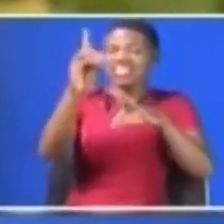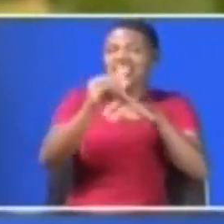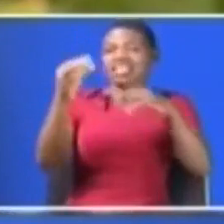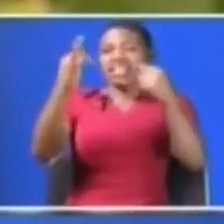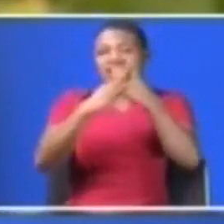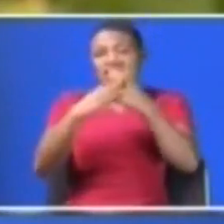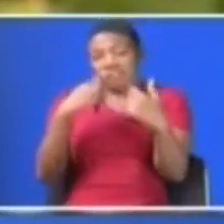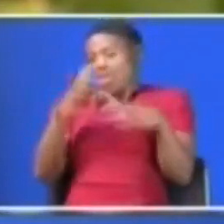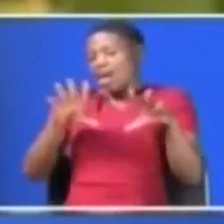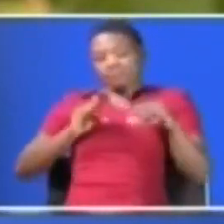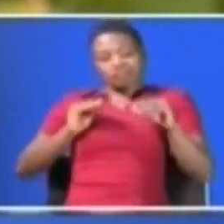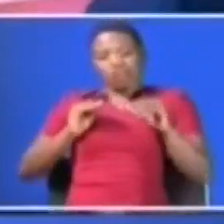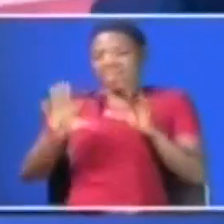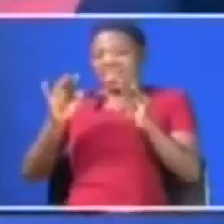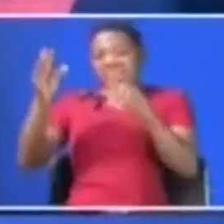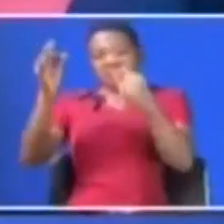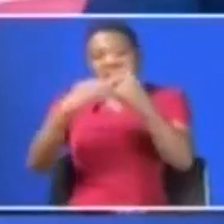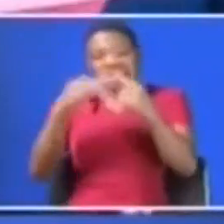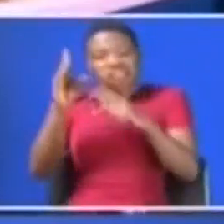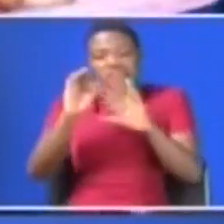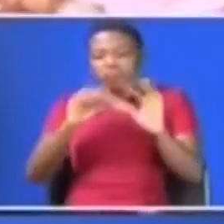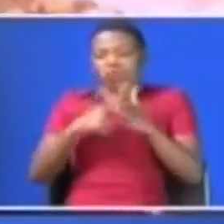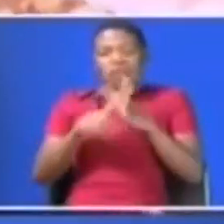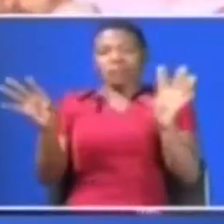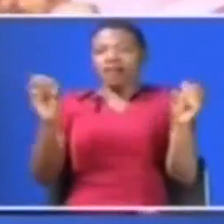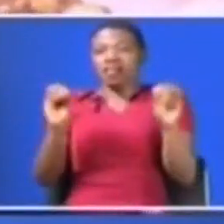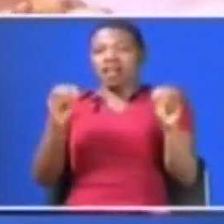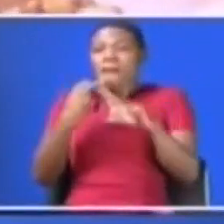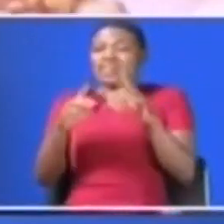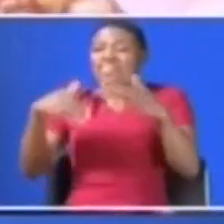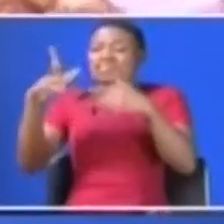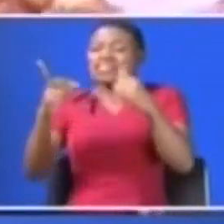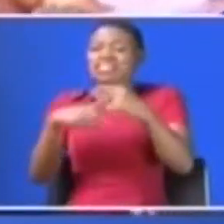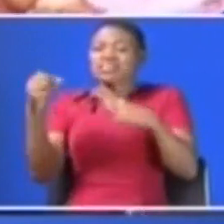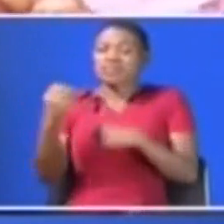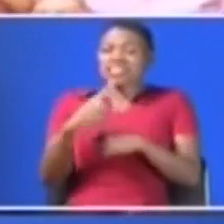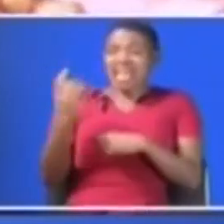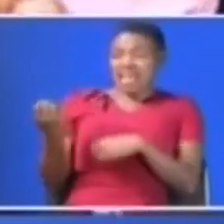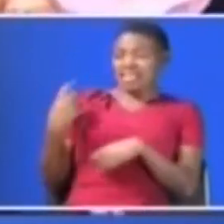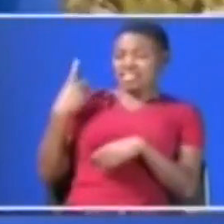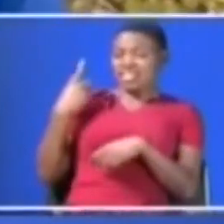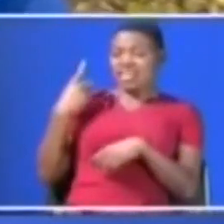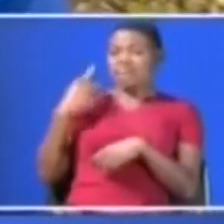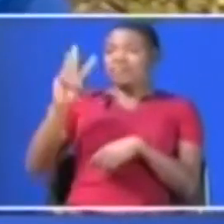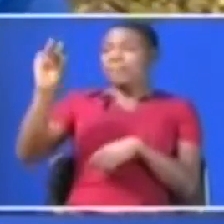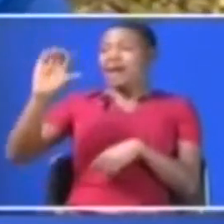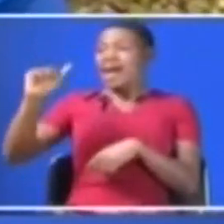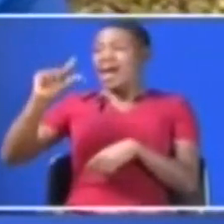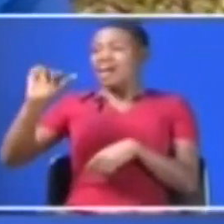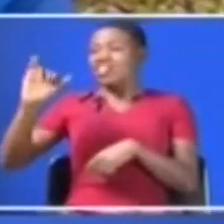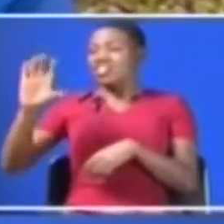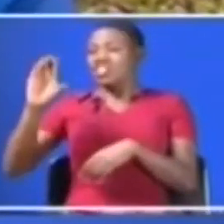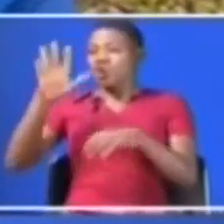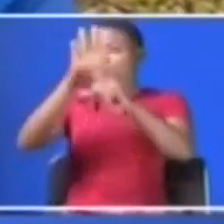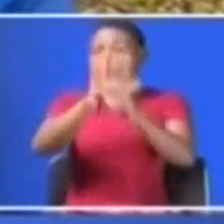nikasema kama ni tarehe 8 haina shida. But 6 months down the line, she realized her employer, Magic Security, was exploiting her